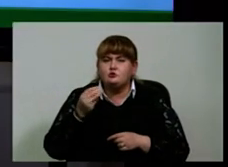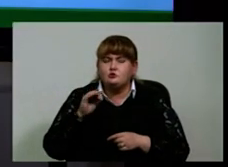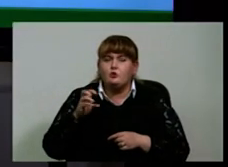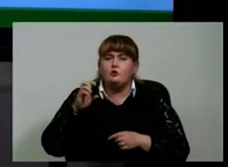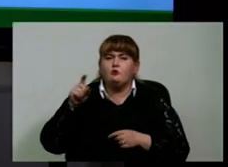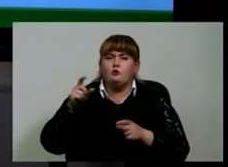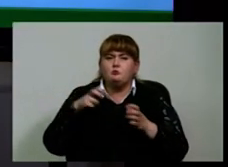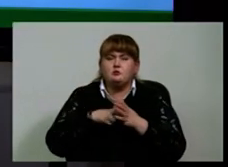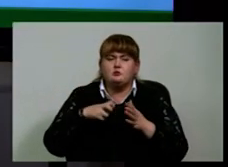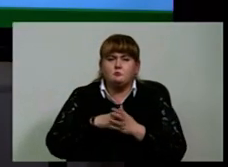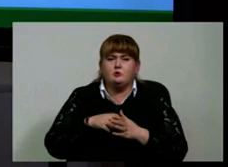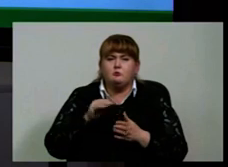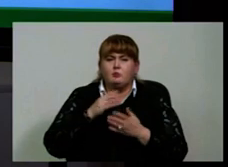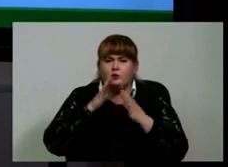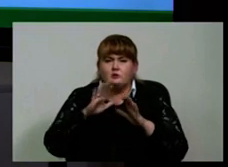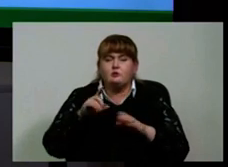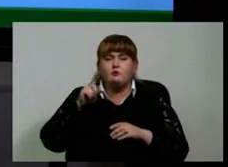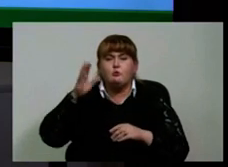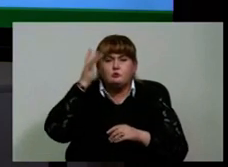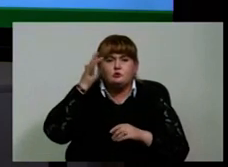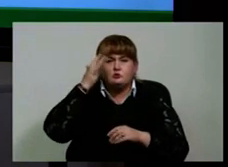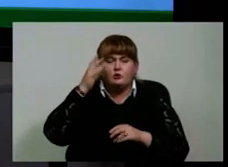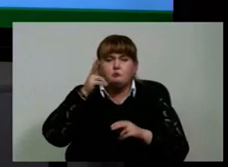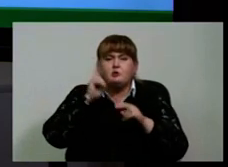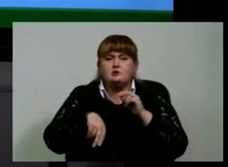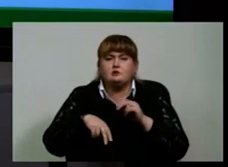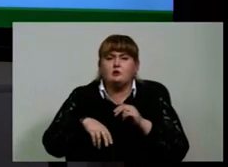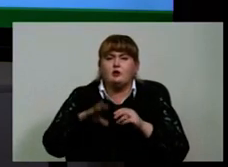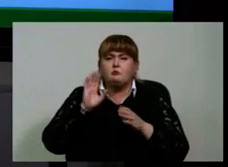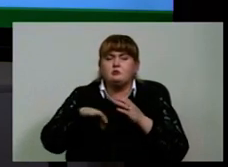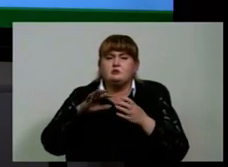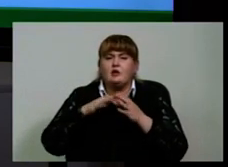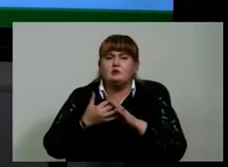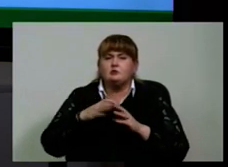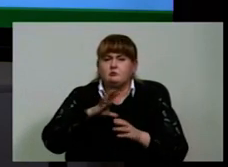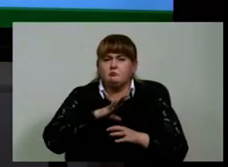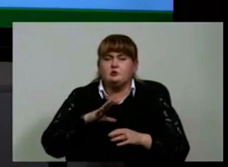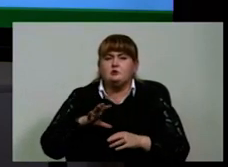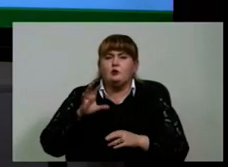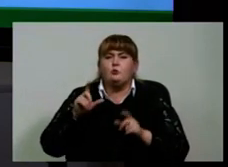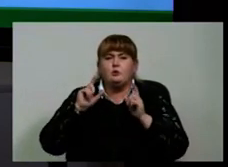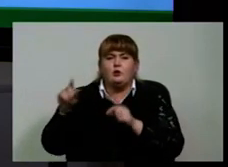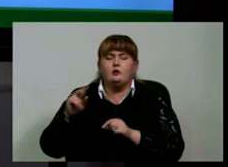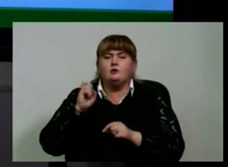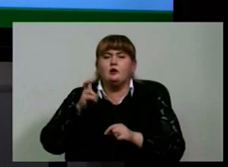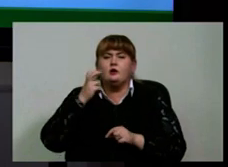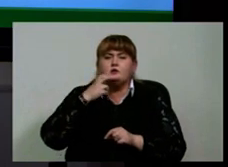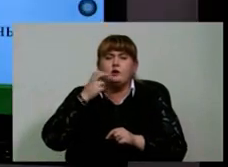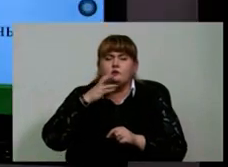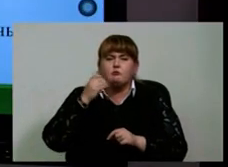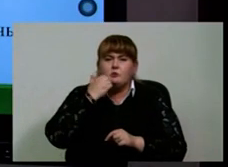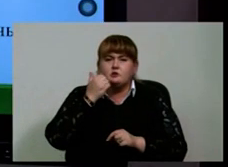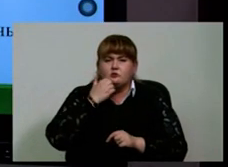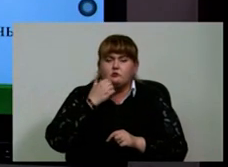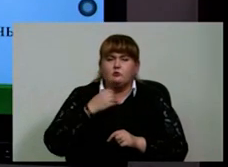письме показывает, что его мечта – перестать быть сельским жителем, уехать, как дядя, в Москву. «Мы